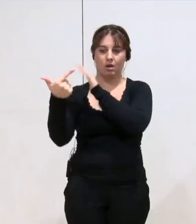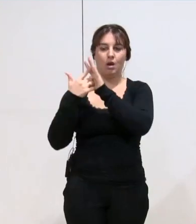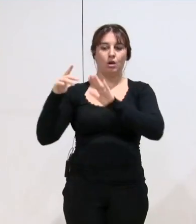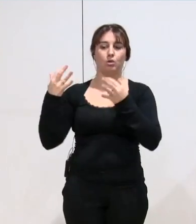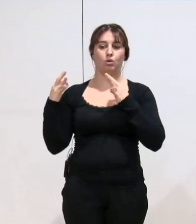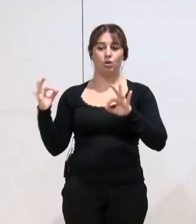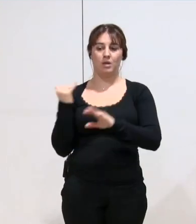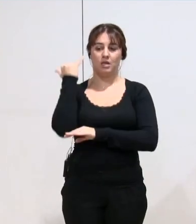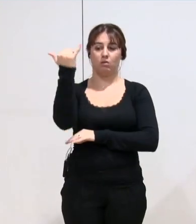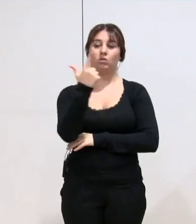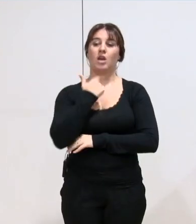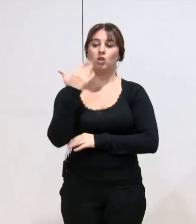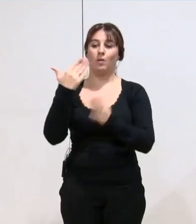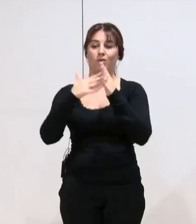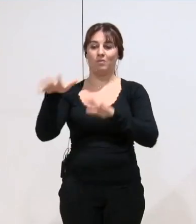juin